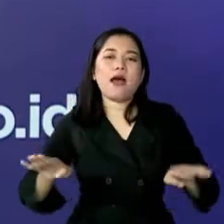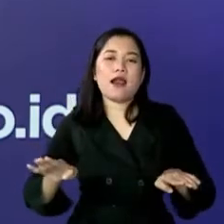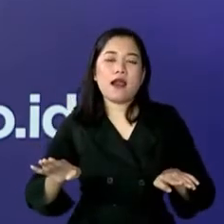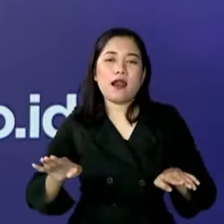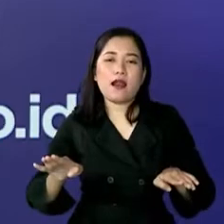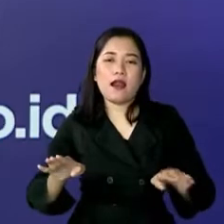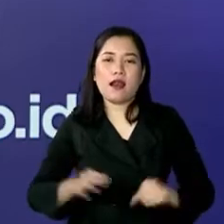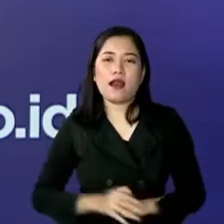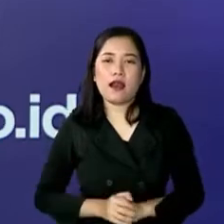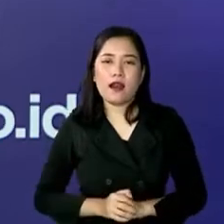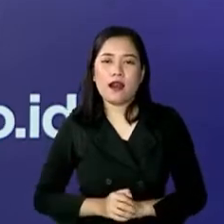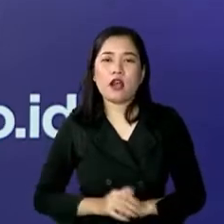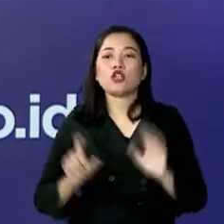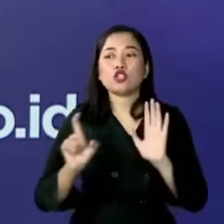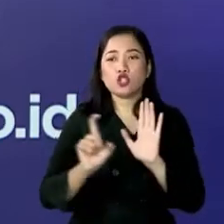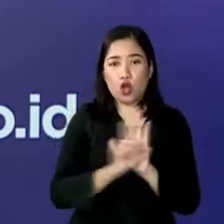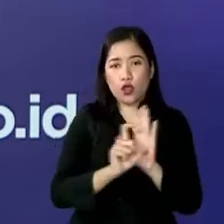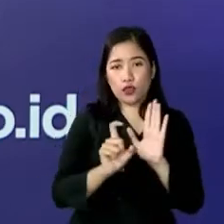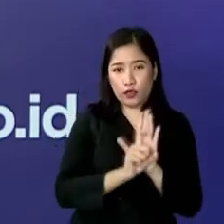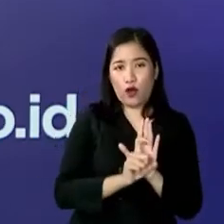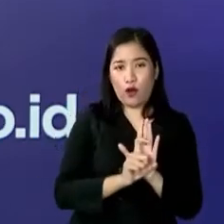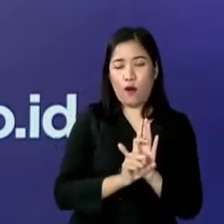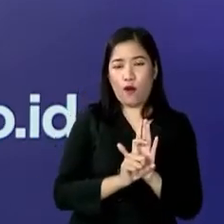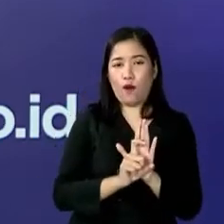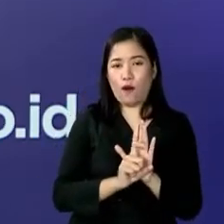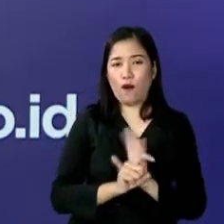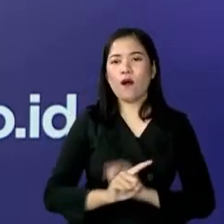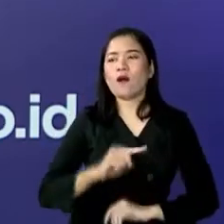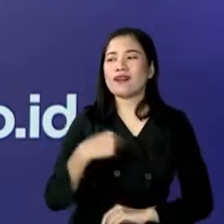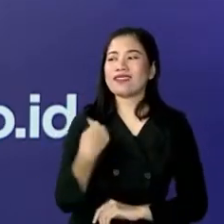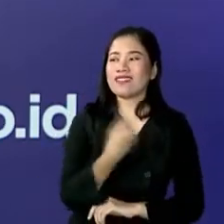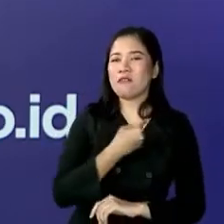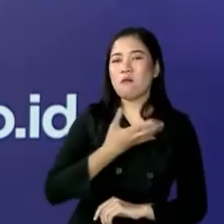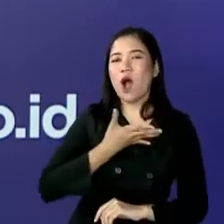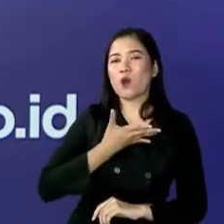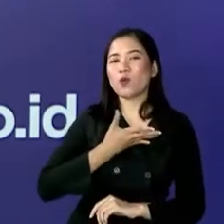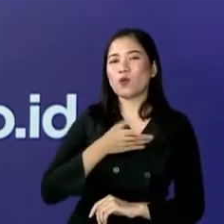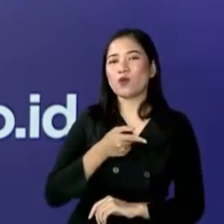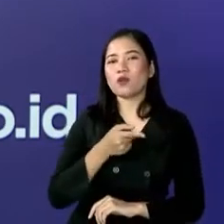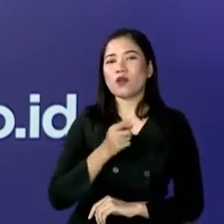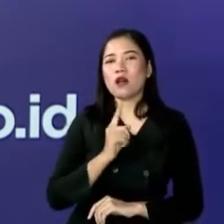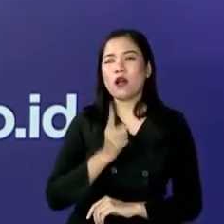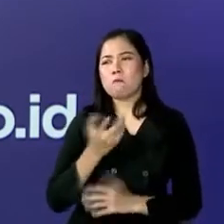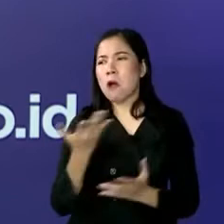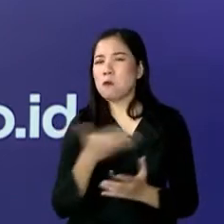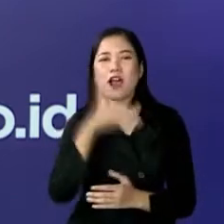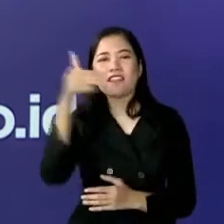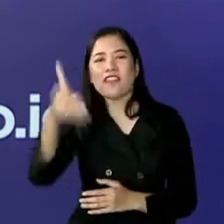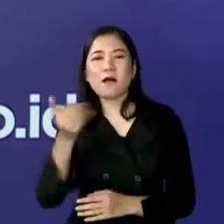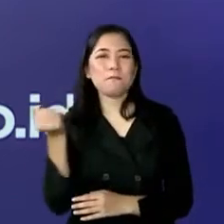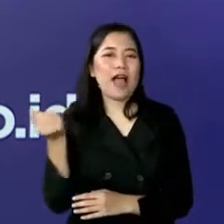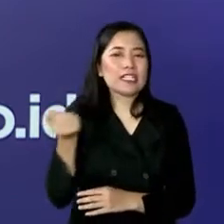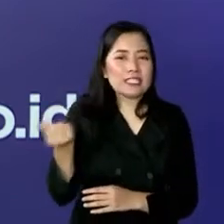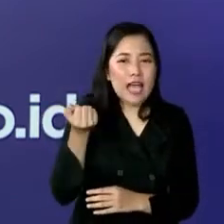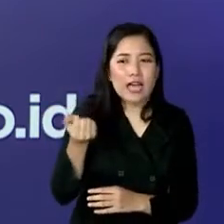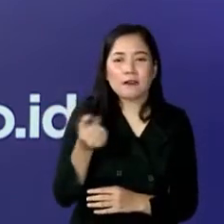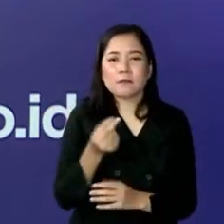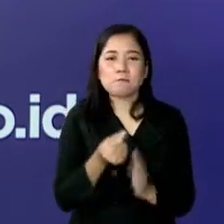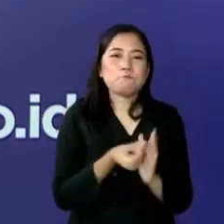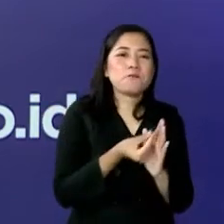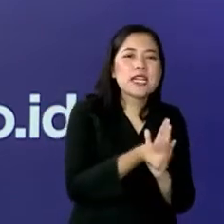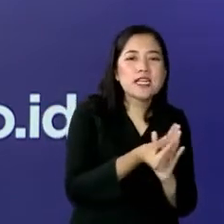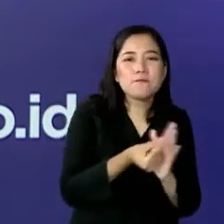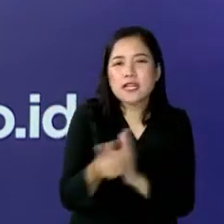itu kemudian Juga misalnya contoh kita mau membeli sesuatu di entah itu di pasar tah itu Coba